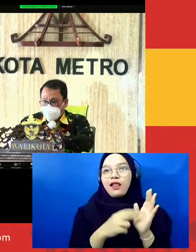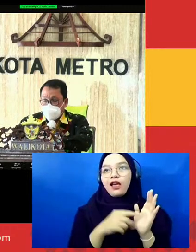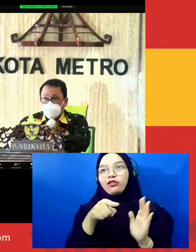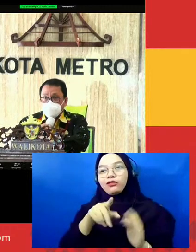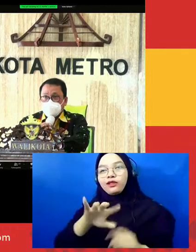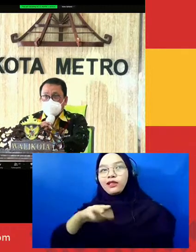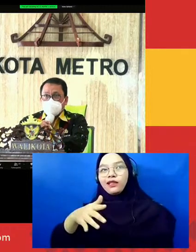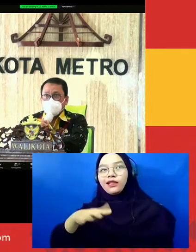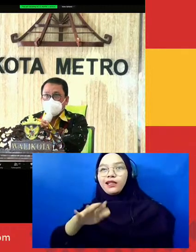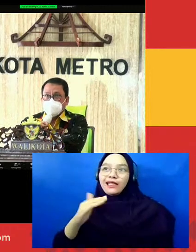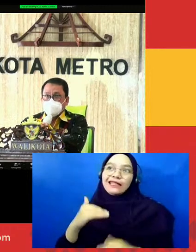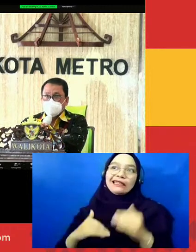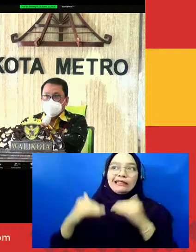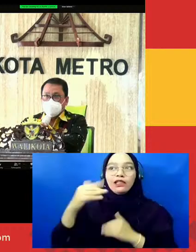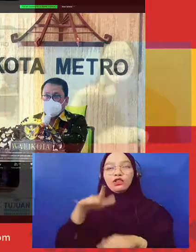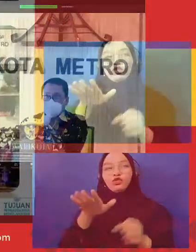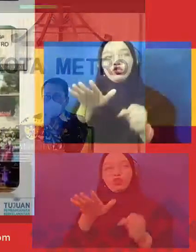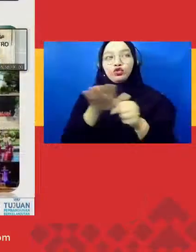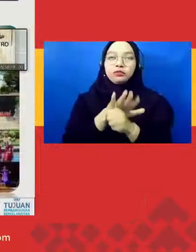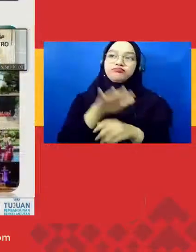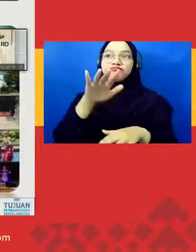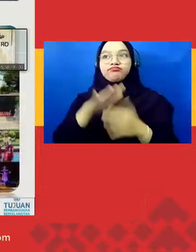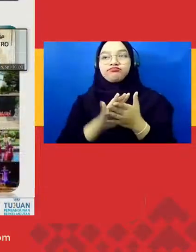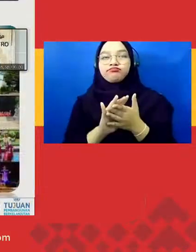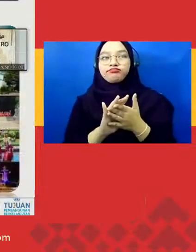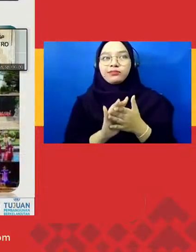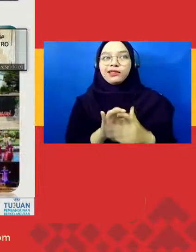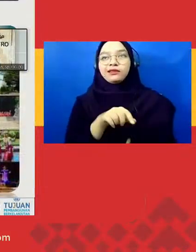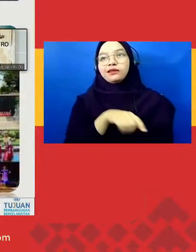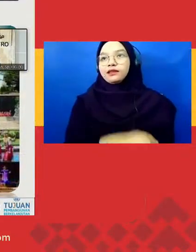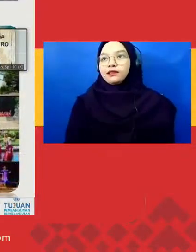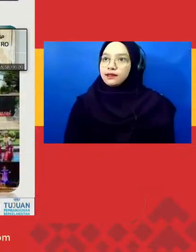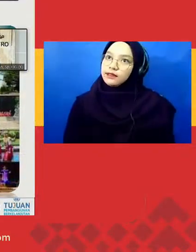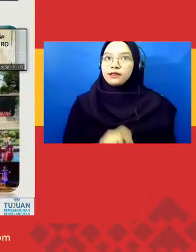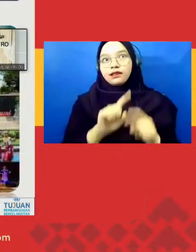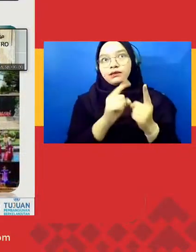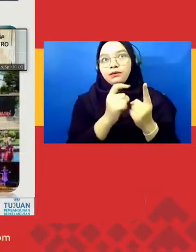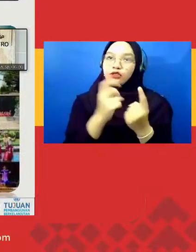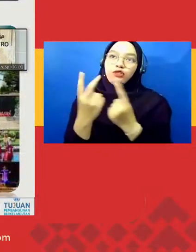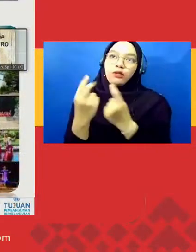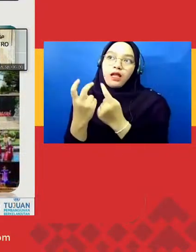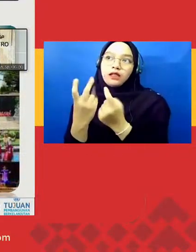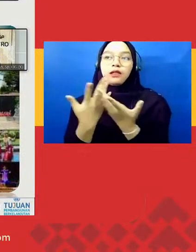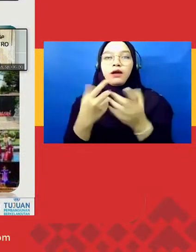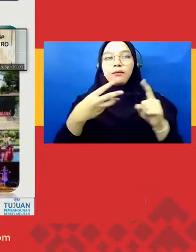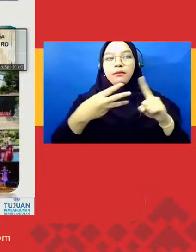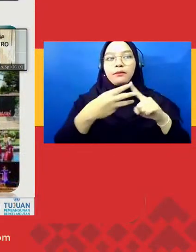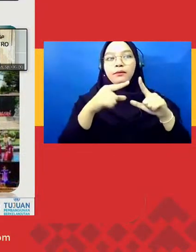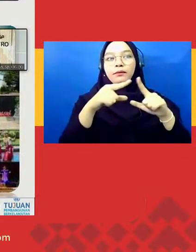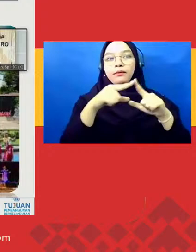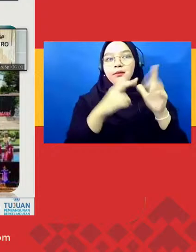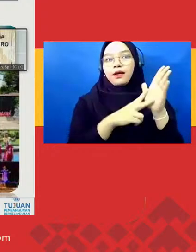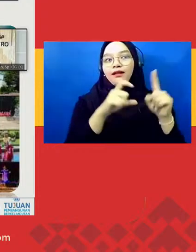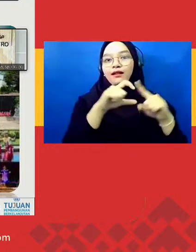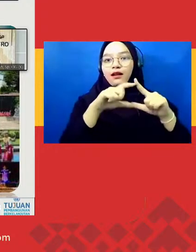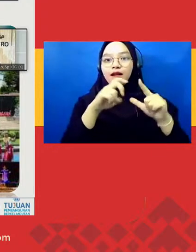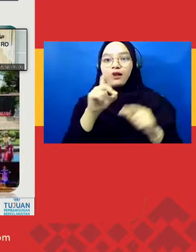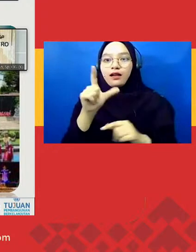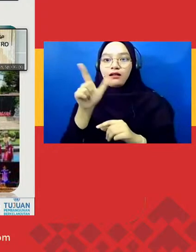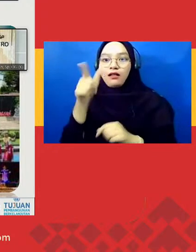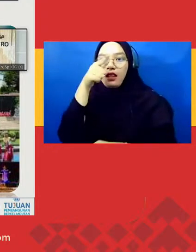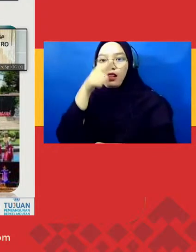itu undang-undi dengan Bandar Lampung. Pada BPS